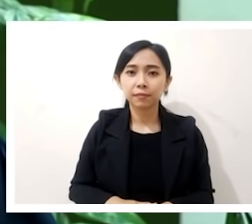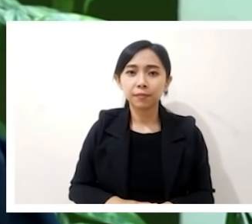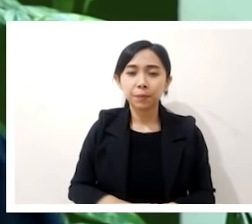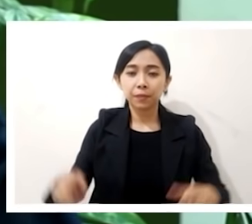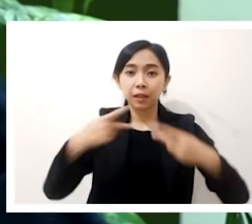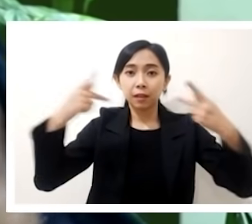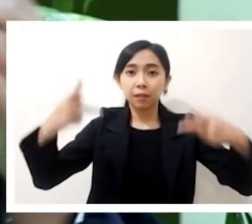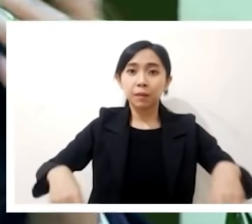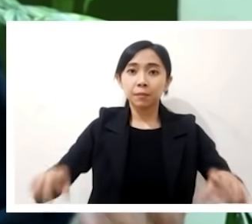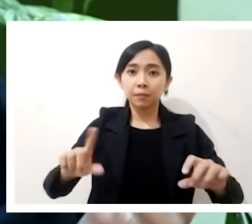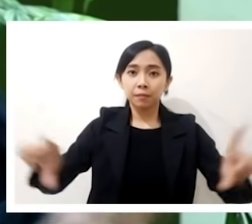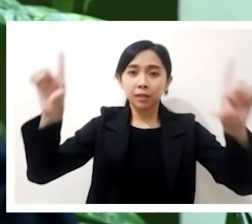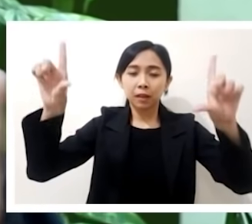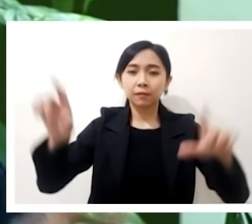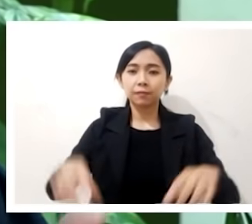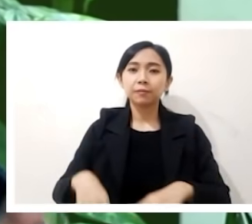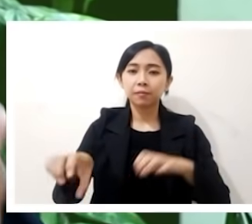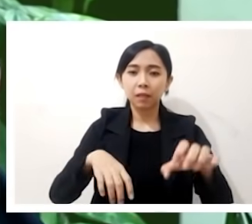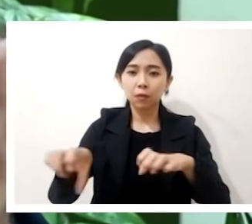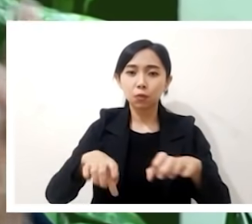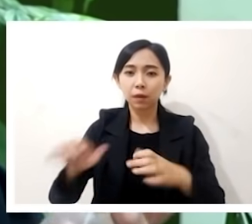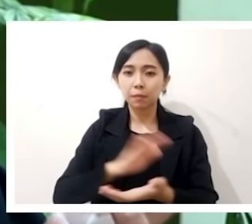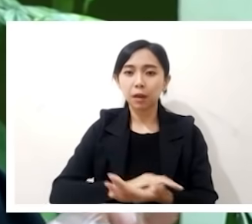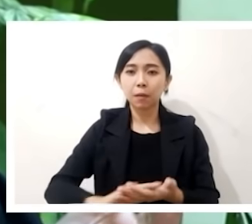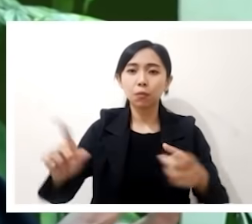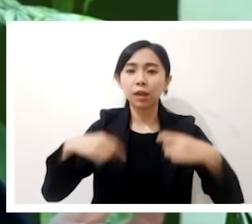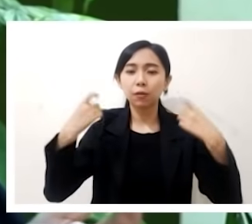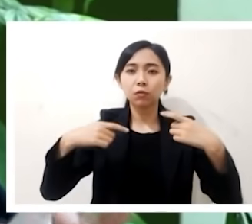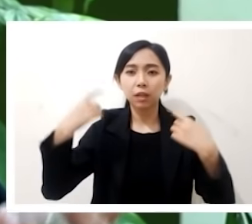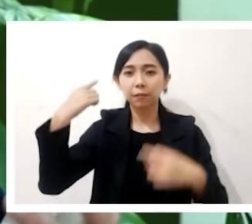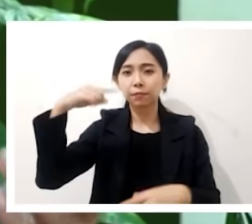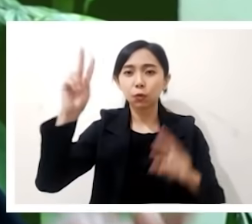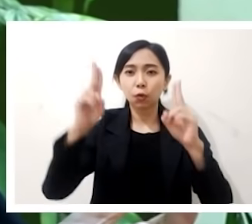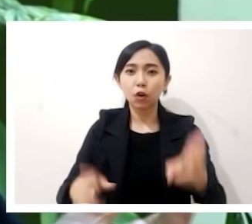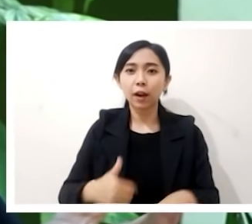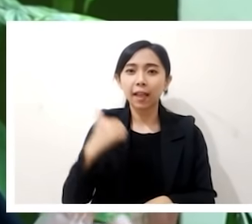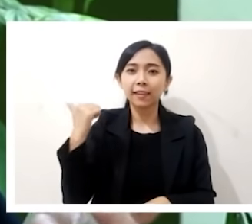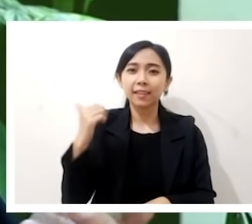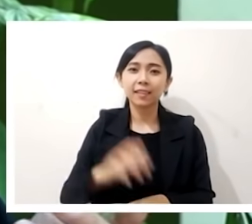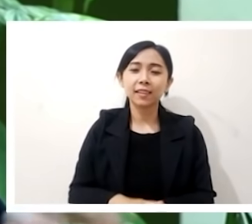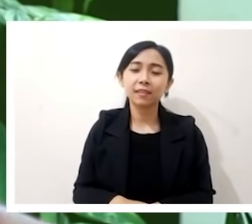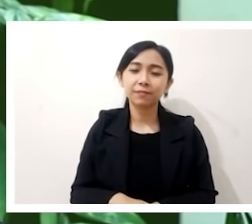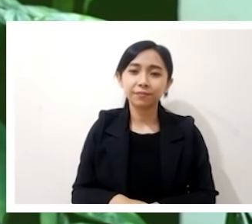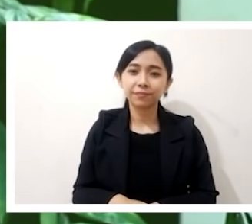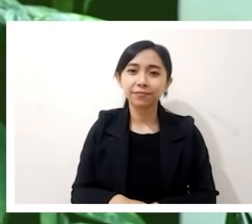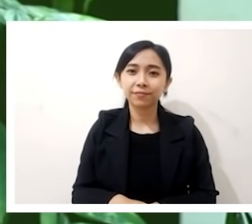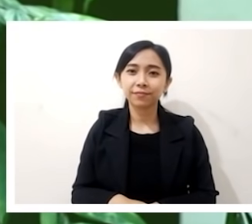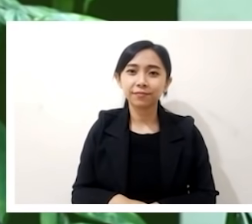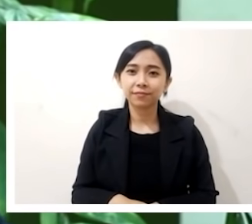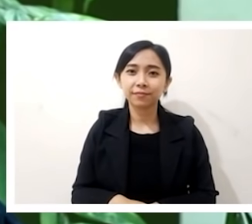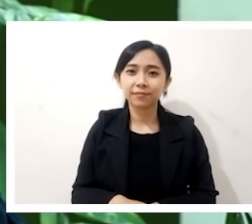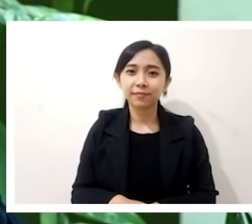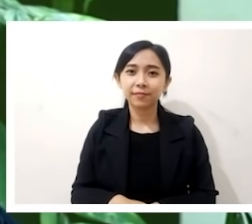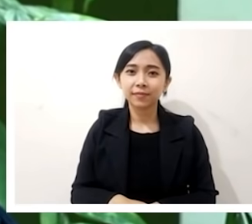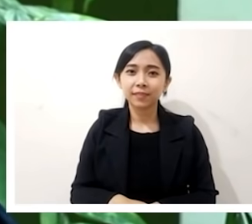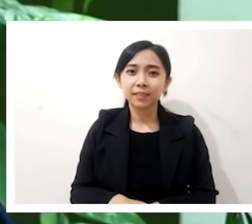besar itu melakukan ritual pengampunan dosa bagi umat dengan cara memercikkan